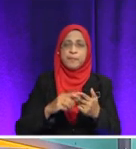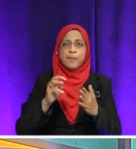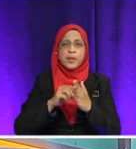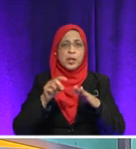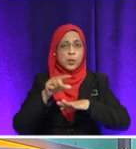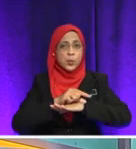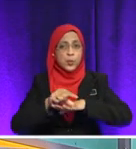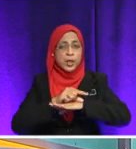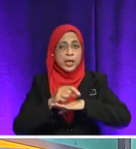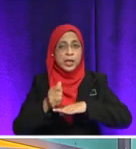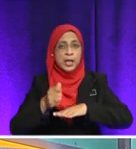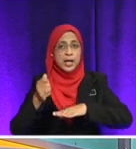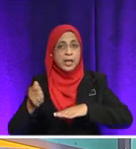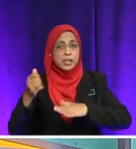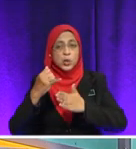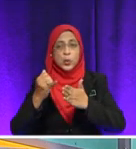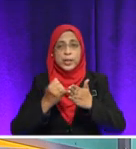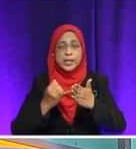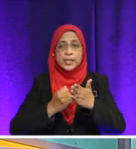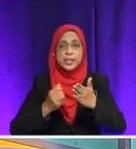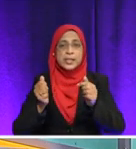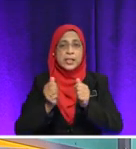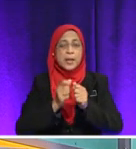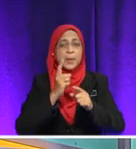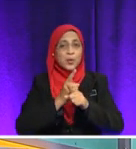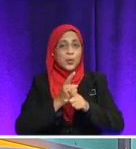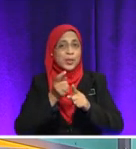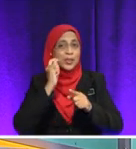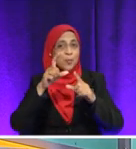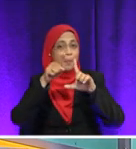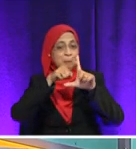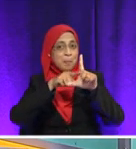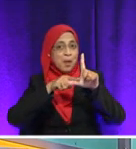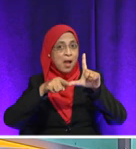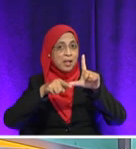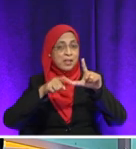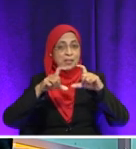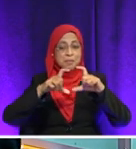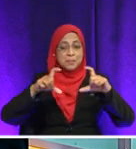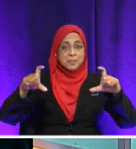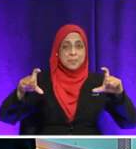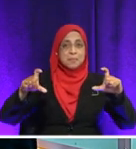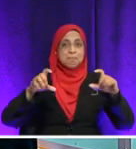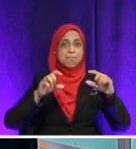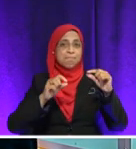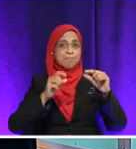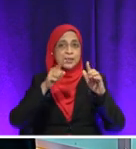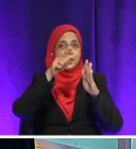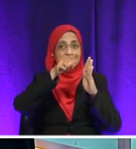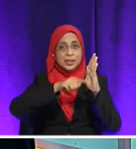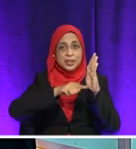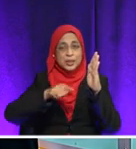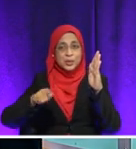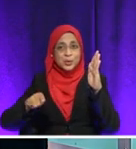medium atau peralatan melukis sepak bola Oke ini adalah alat-alat bantu Jadi